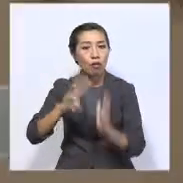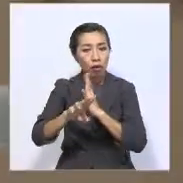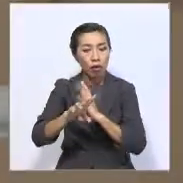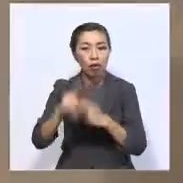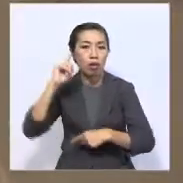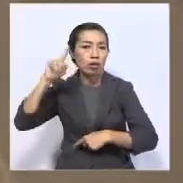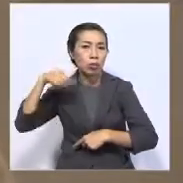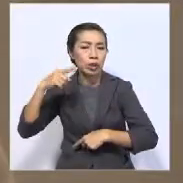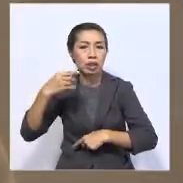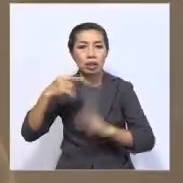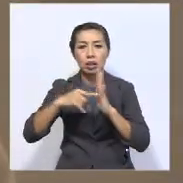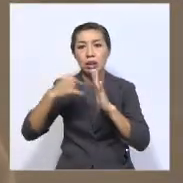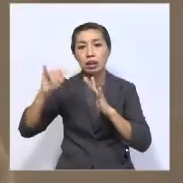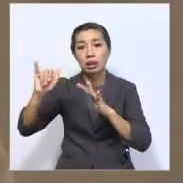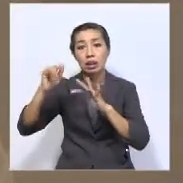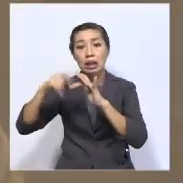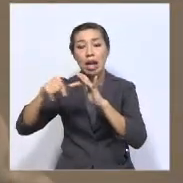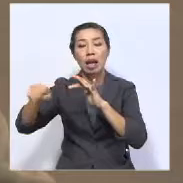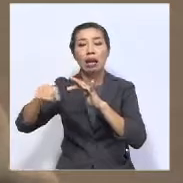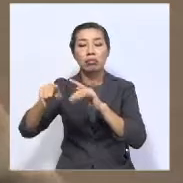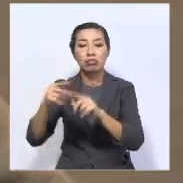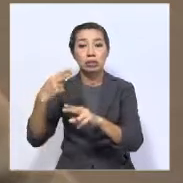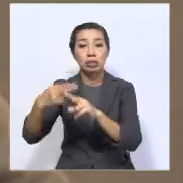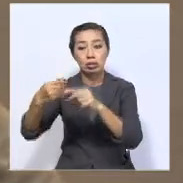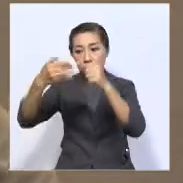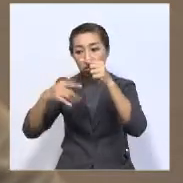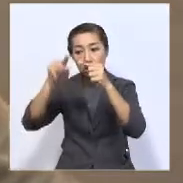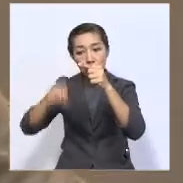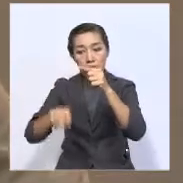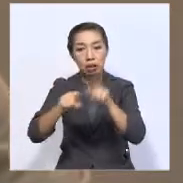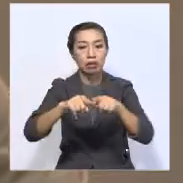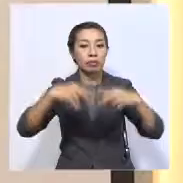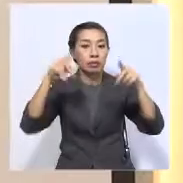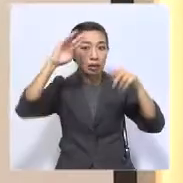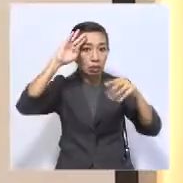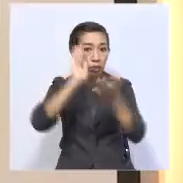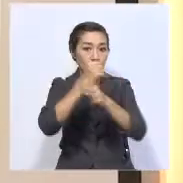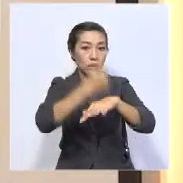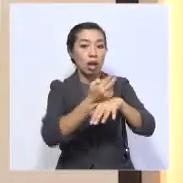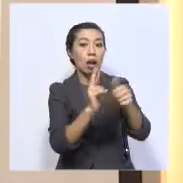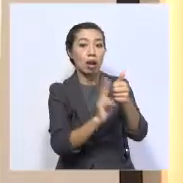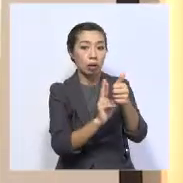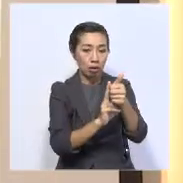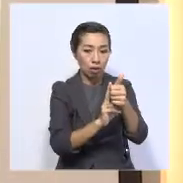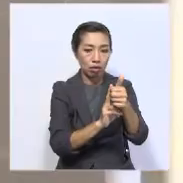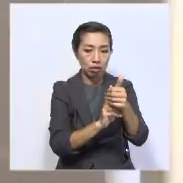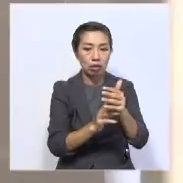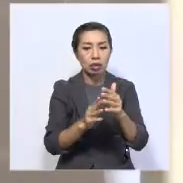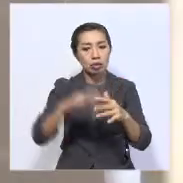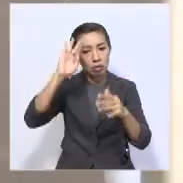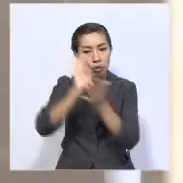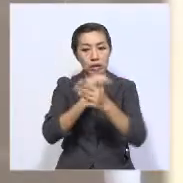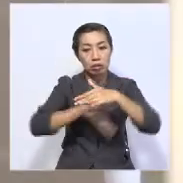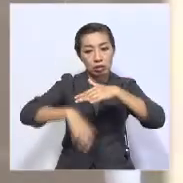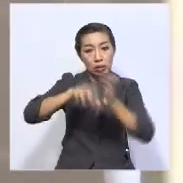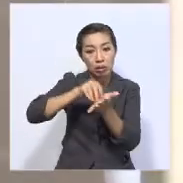แย้นนทพรนะครับก็เป็นรายชื่อที่พลตำรวจเอกวิรัชัยทรงเมตตารองผู้บัญชาการตำรวจแห่งชาติและพนักงานส